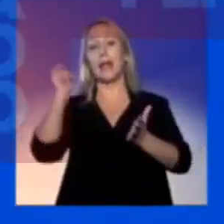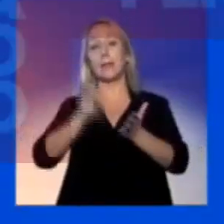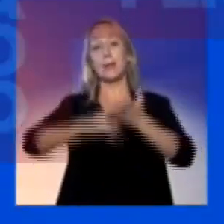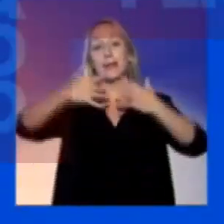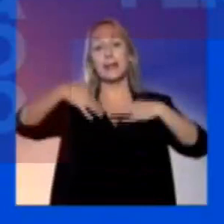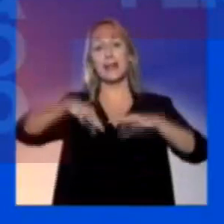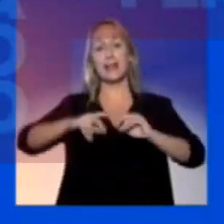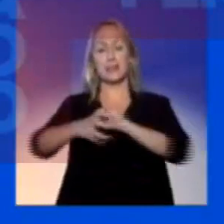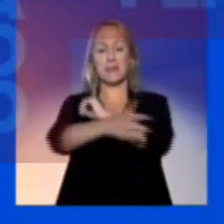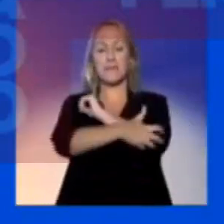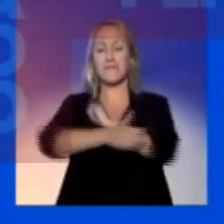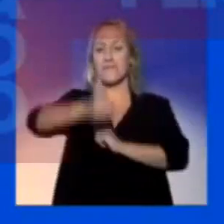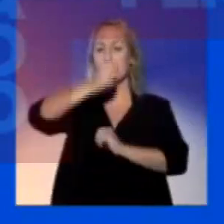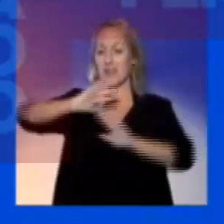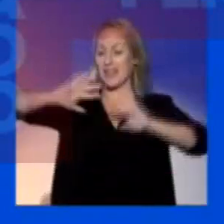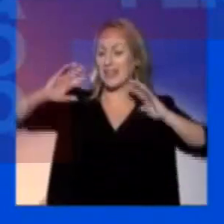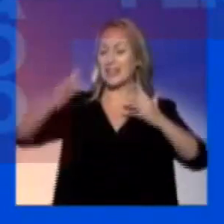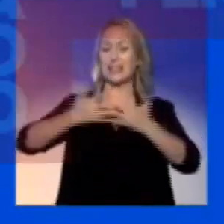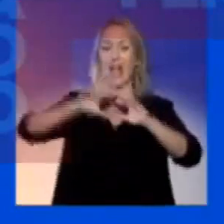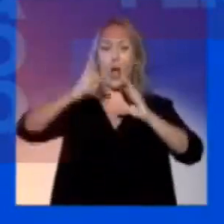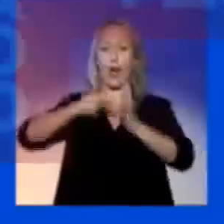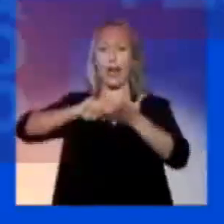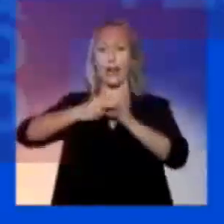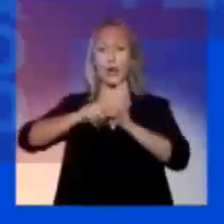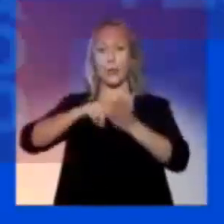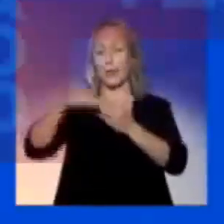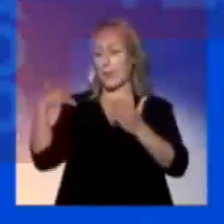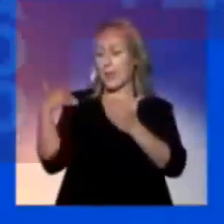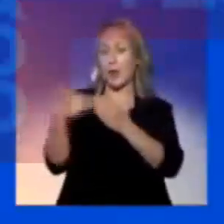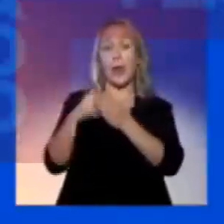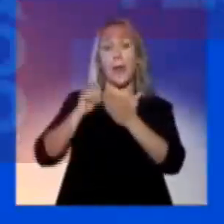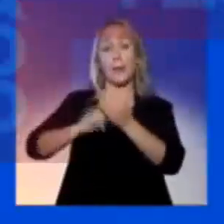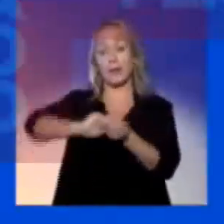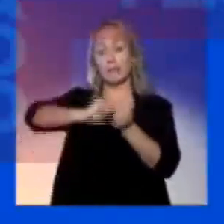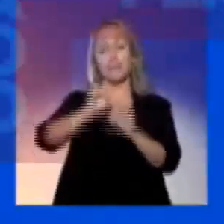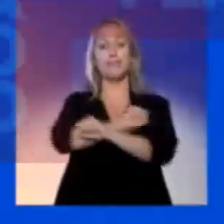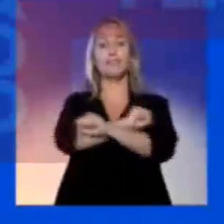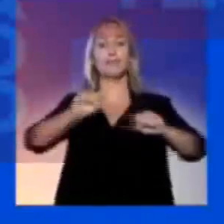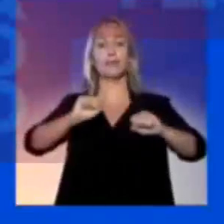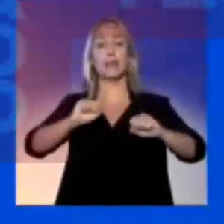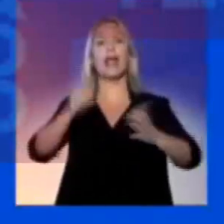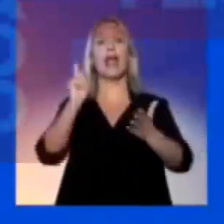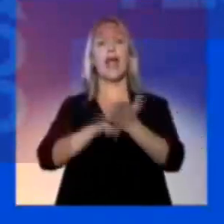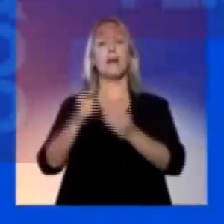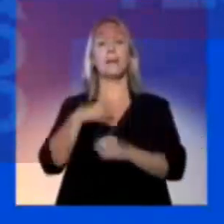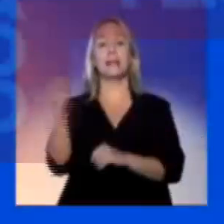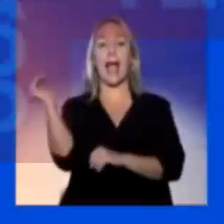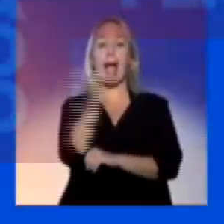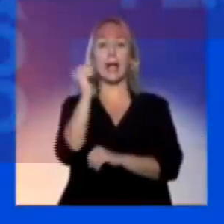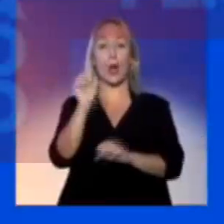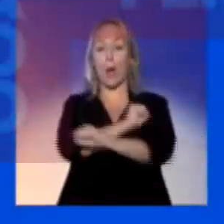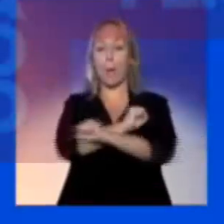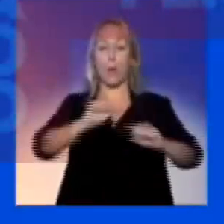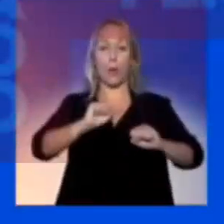της μιζέριας και της εσωστρέφειας στην οικονομία. Πάνω σε αυτό στηρίζονται όλα. Και αυτό απαιτούσε να κινηθούμε πολύ γρήγορα και να κινηθούμε πολύ